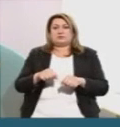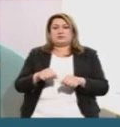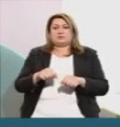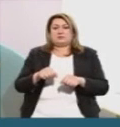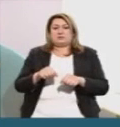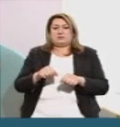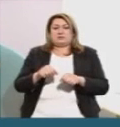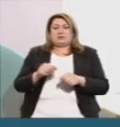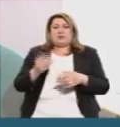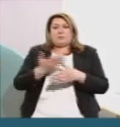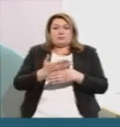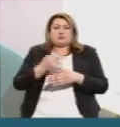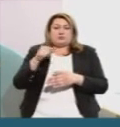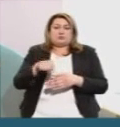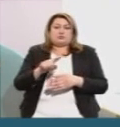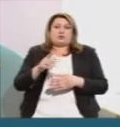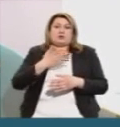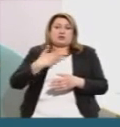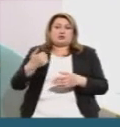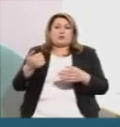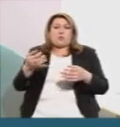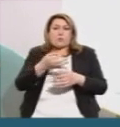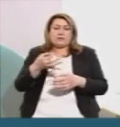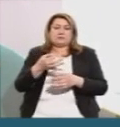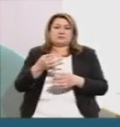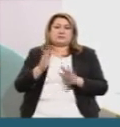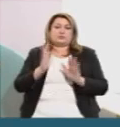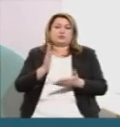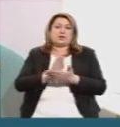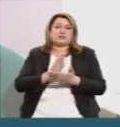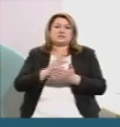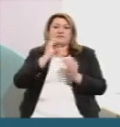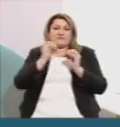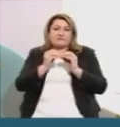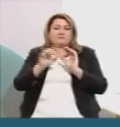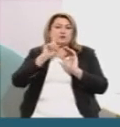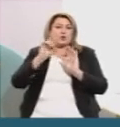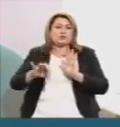послужить тому, что наша область будет находиться в зеленой благополучной зоне.